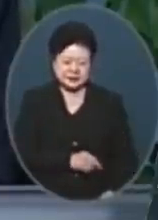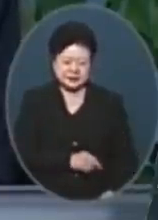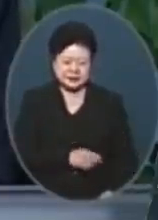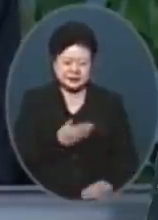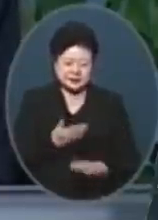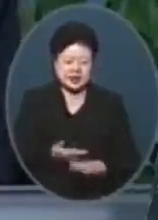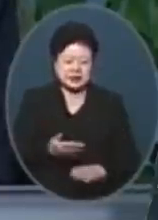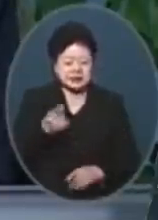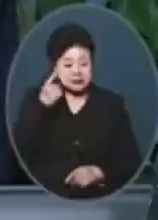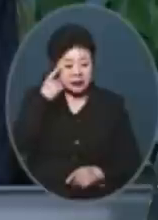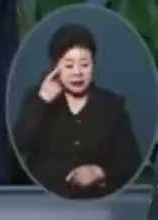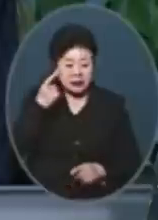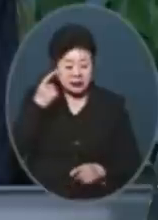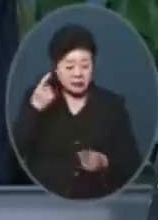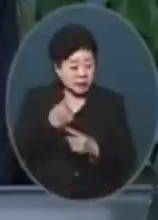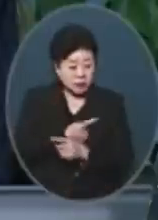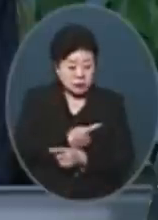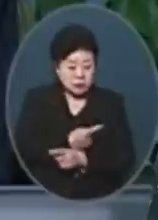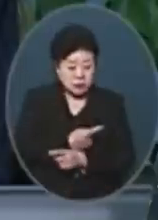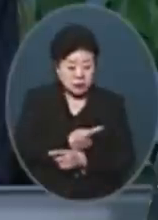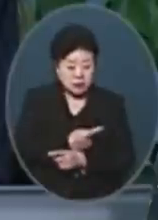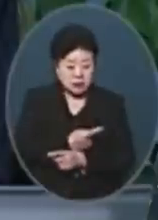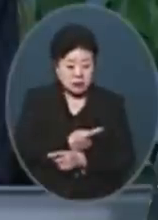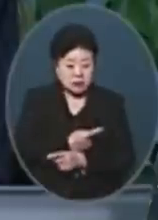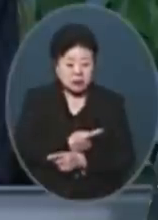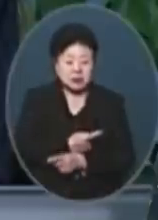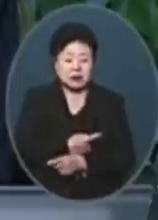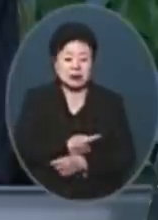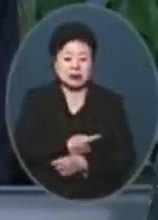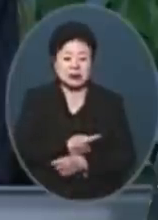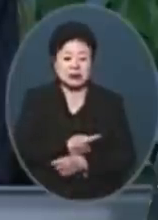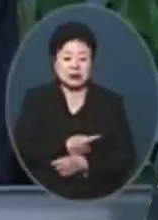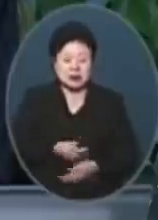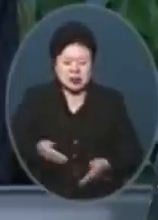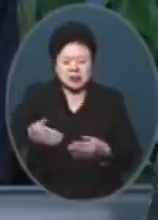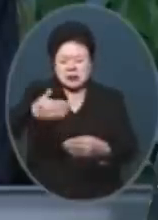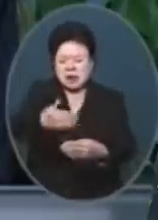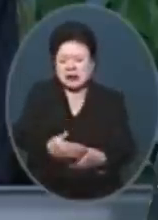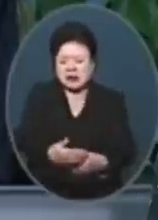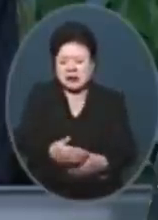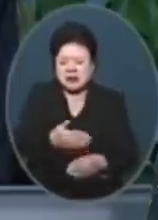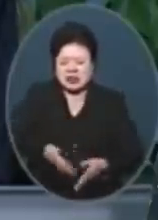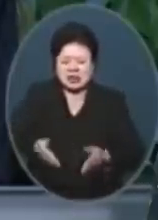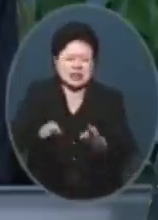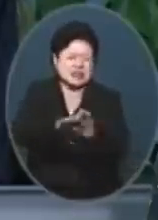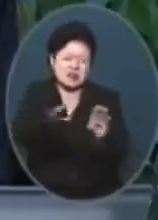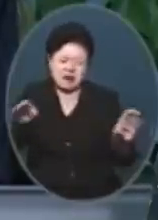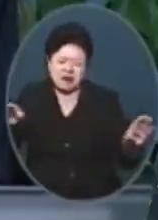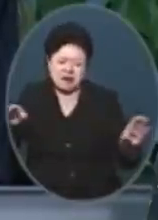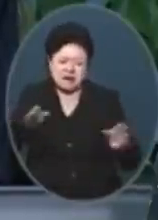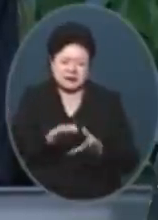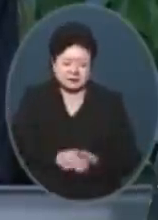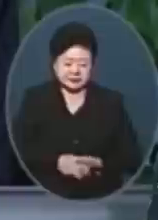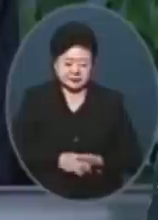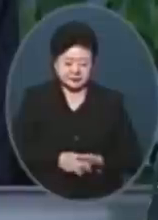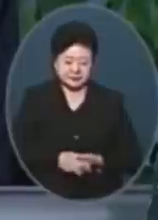다른 생각을 가졌습니다. 한쪽에 길이 막히면 다른 데 길이 열리니까